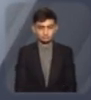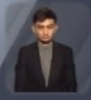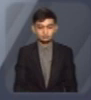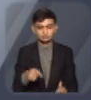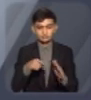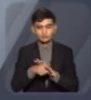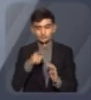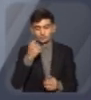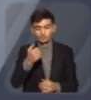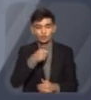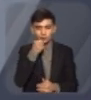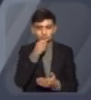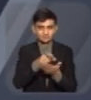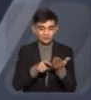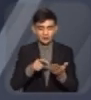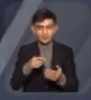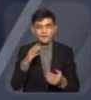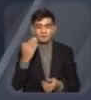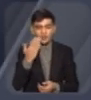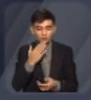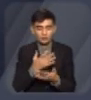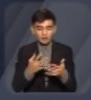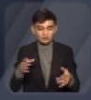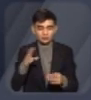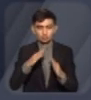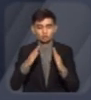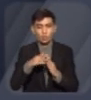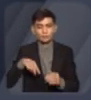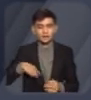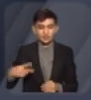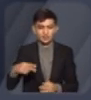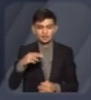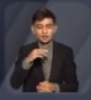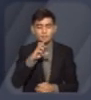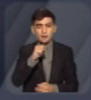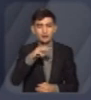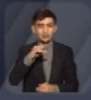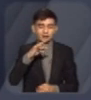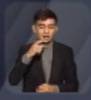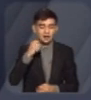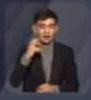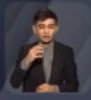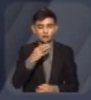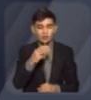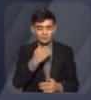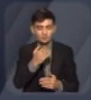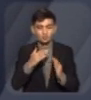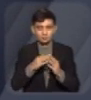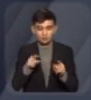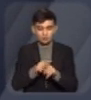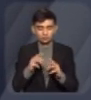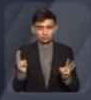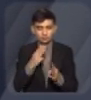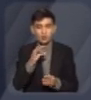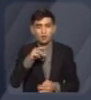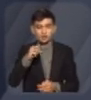Какие аудиозаписи и видео Батыра сгорели вместе с домом директора фонда Батырхана Шукенова? Олжас Байканов пострадал со своей